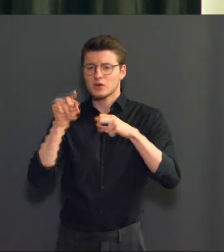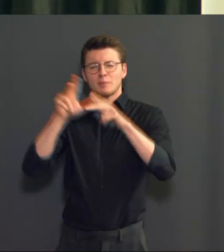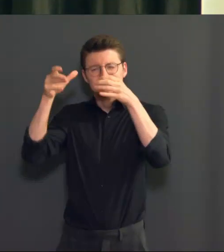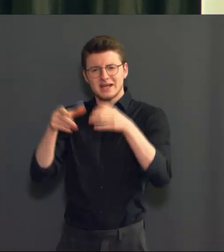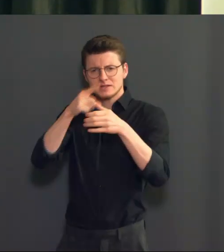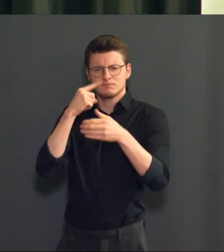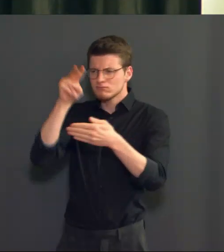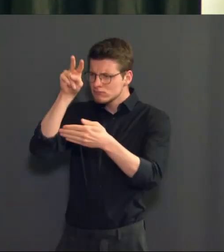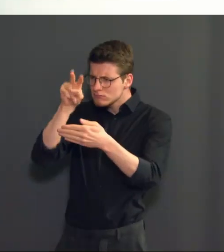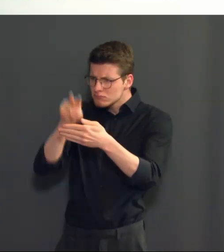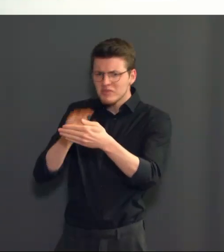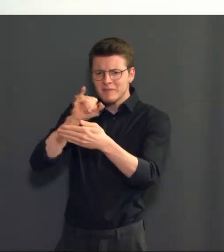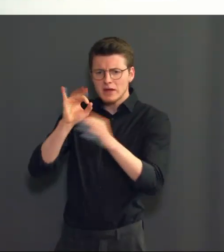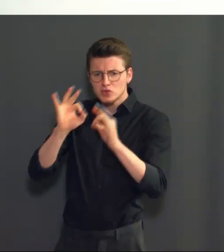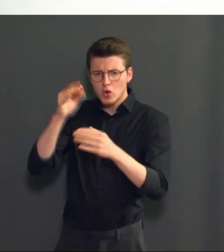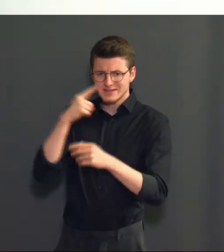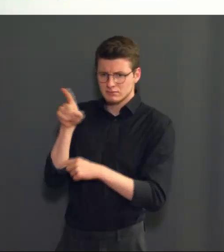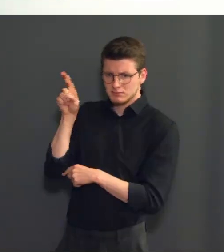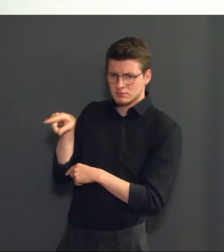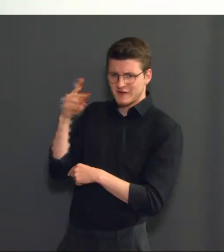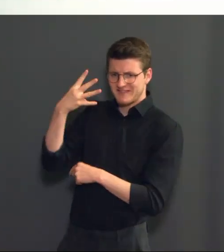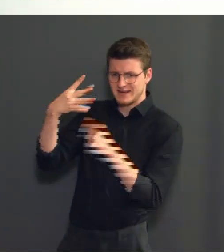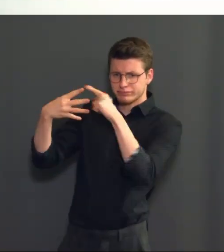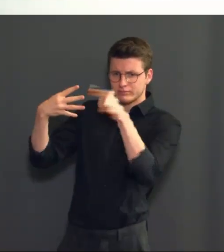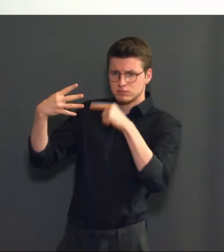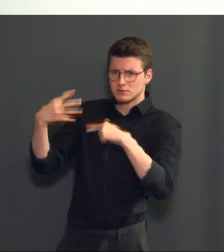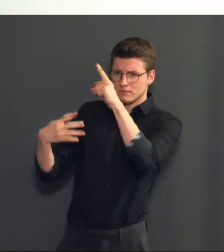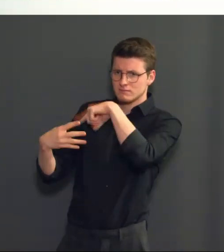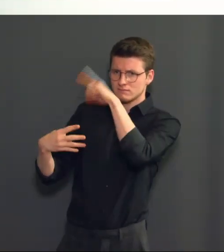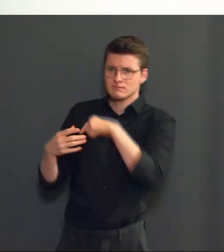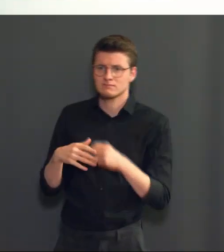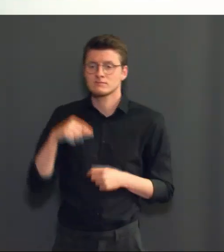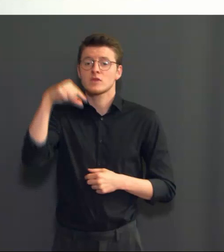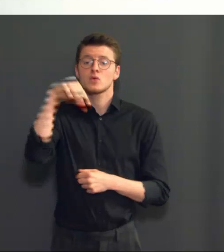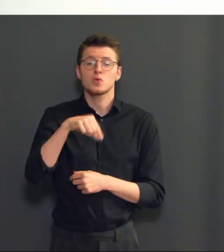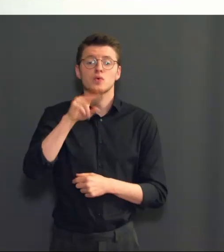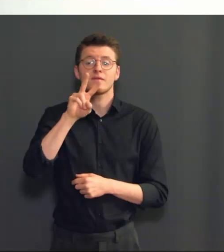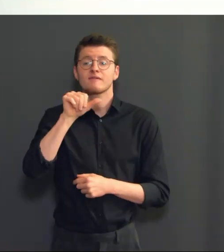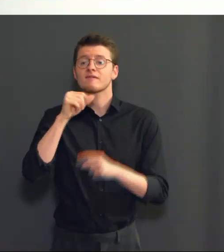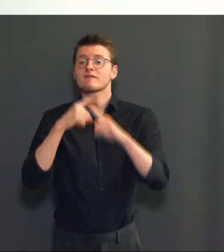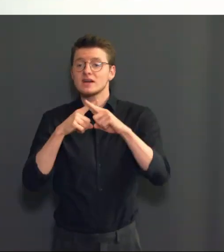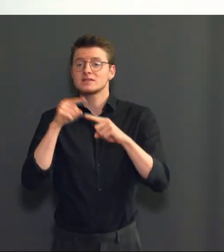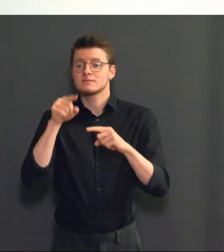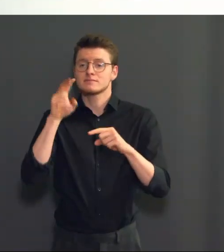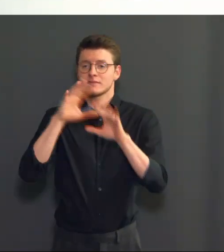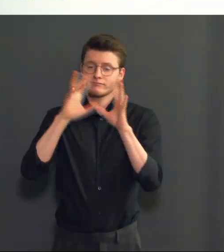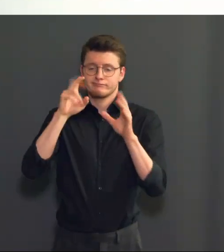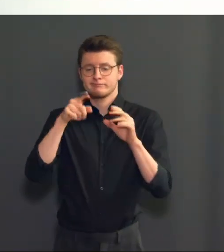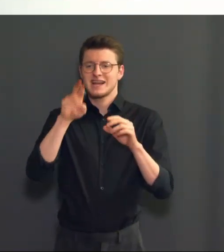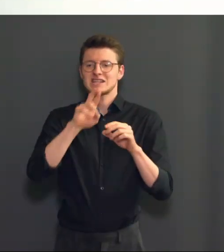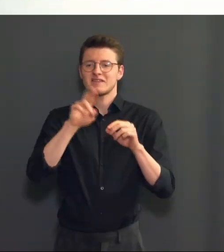QVAX, het algemene reservesysteem, werd vorige week in Vlaanderen, Wallonië en Duitsstalig België met succes